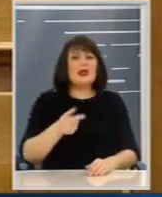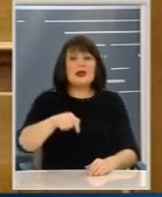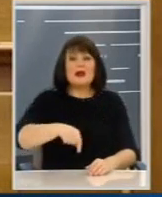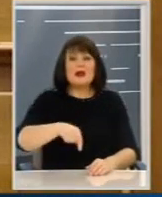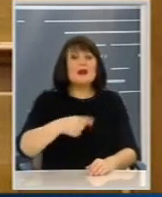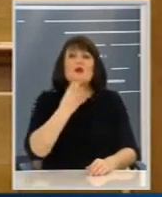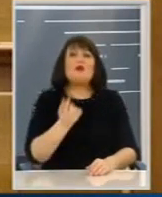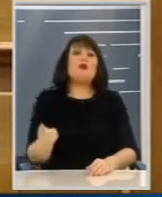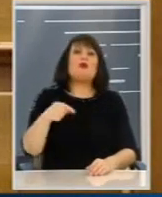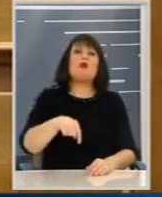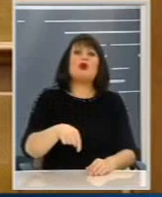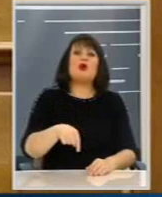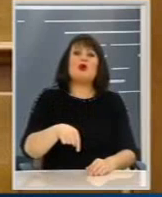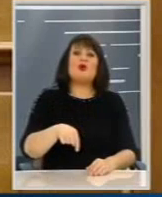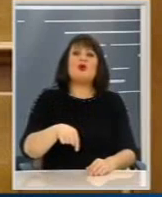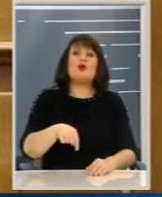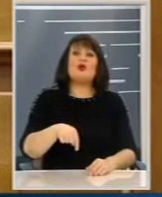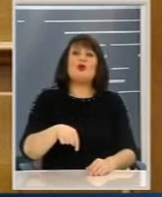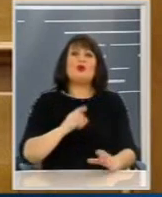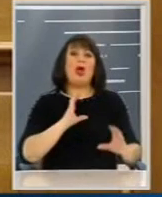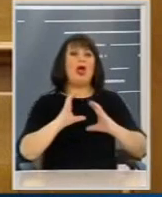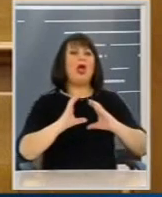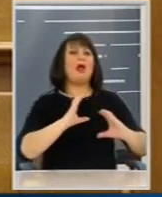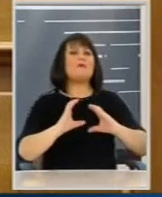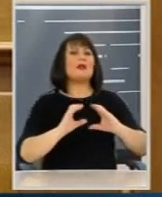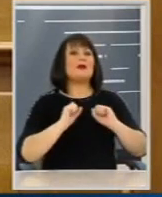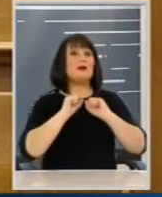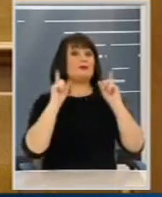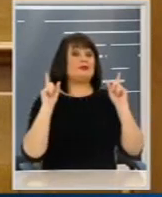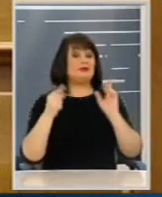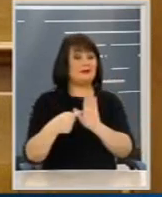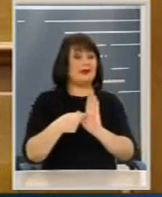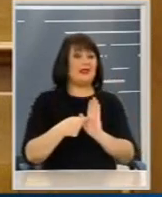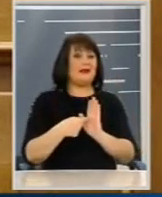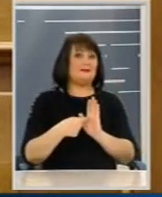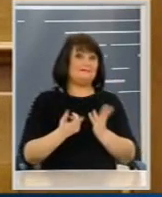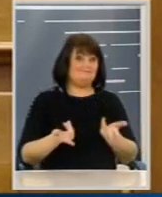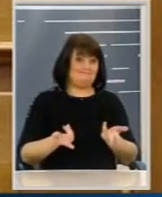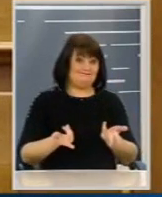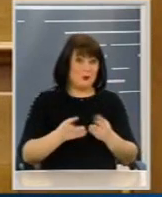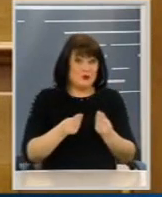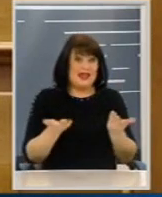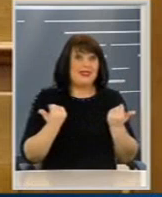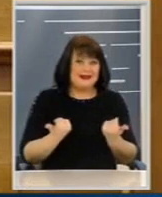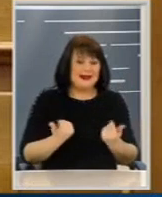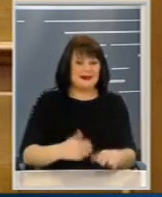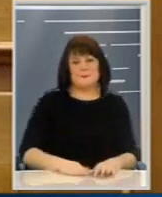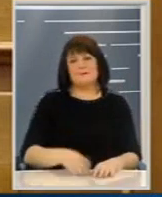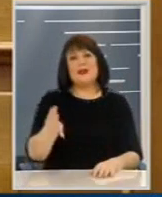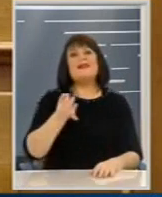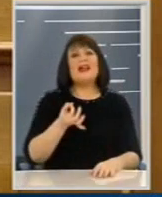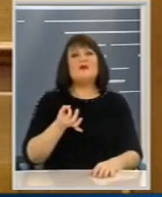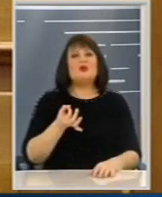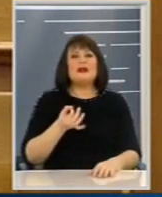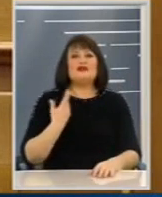έχετε έρθει για να στήσετε ένα επικοινωνιακό πυροτέχνημα. Και να μας πείτε ότι για όποια